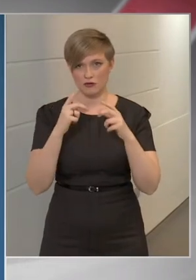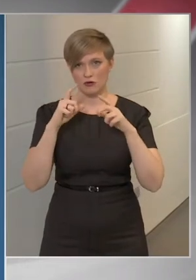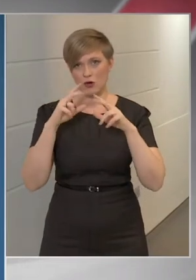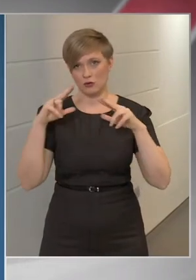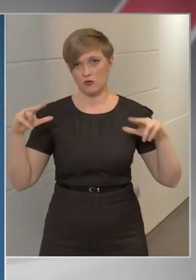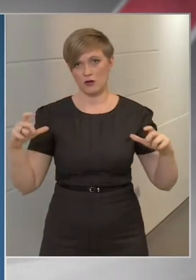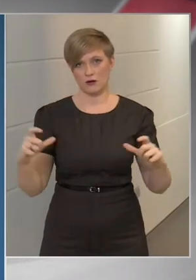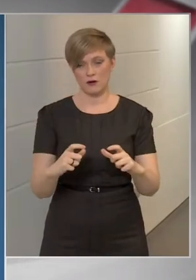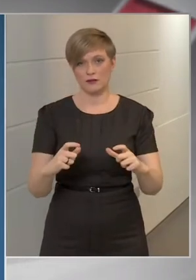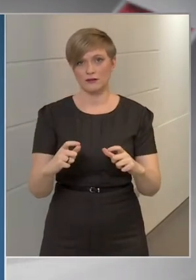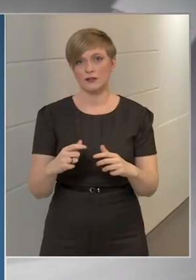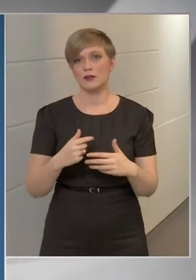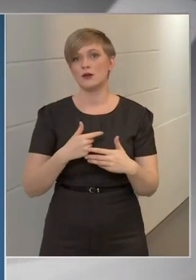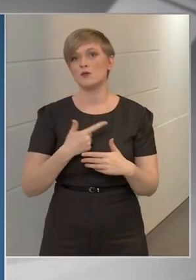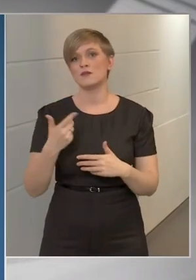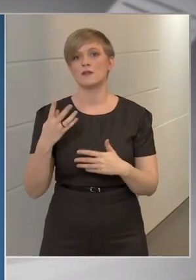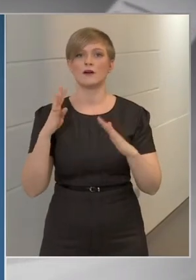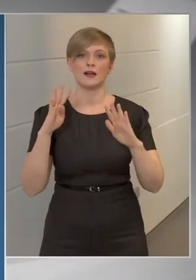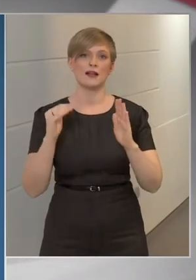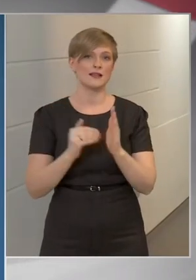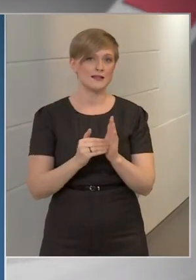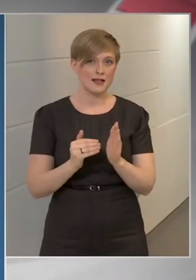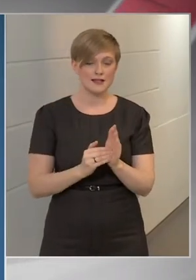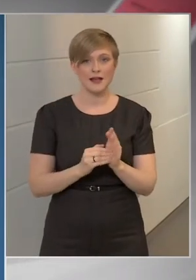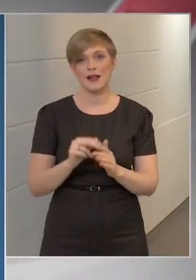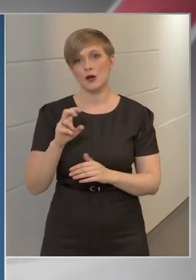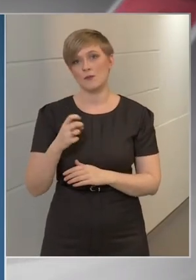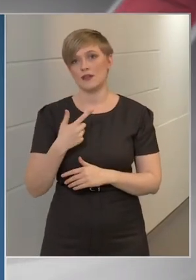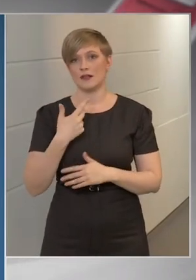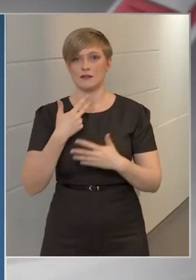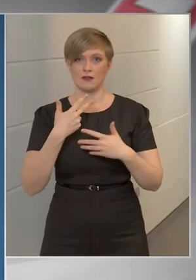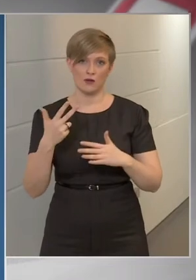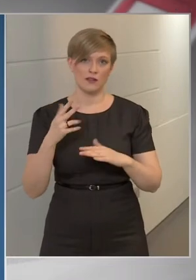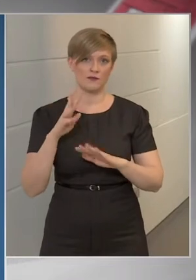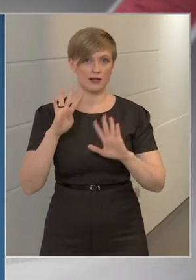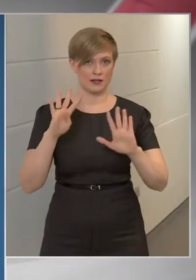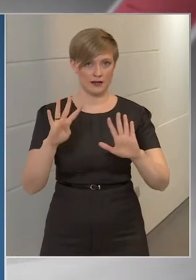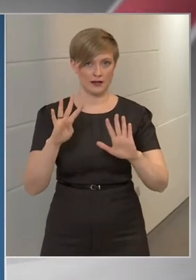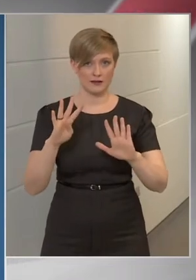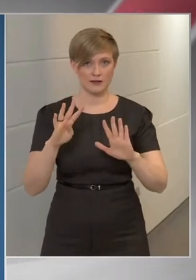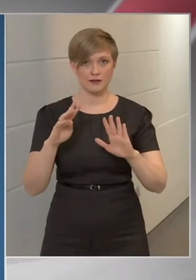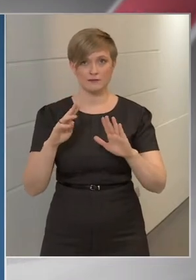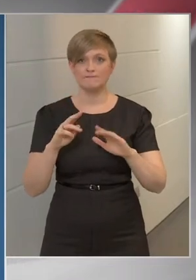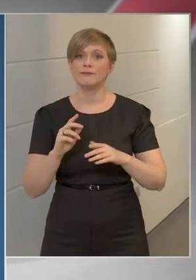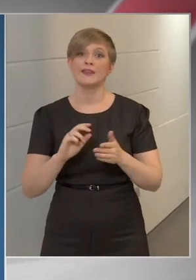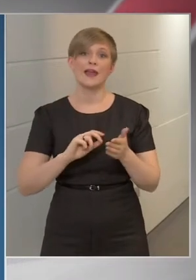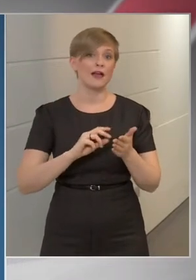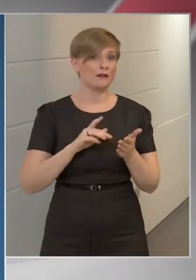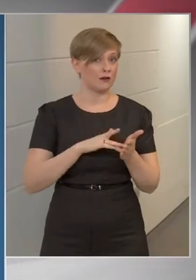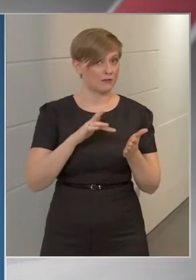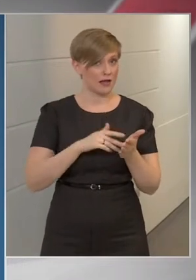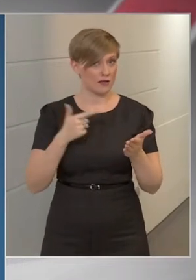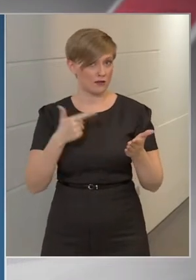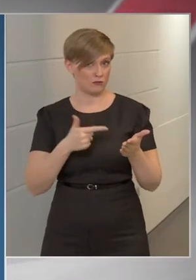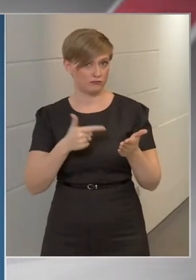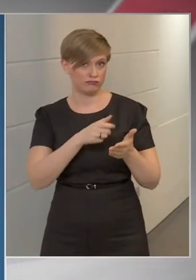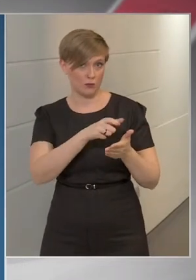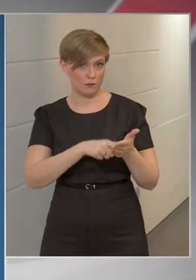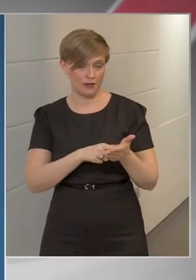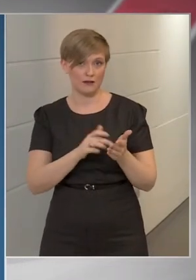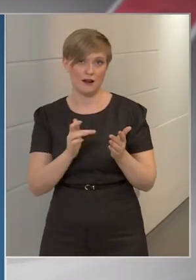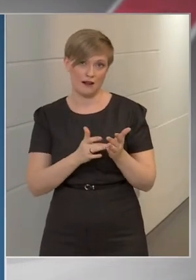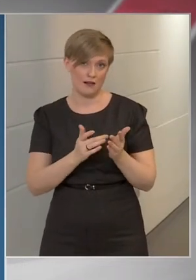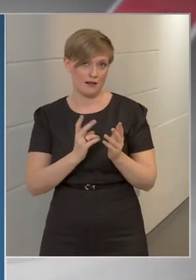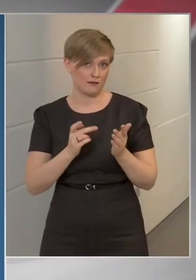házi karantén 29.389. A hatósági házi karantén elektronikus ellenőrzését szolgáló,